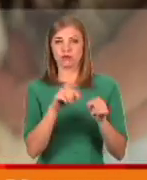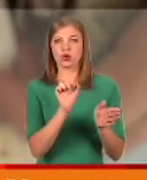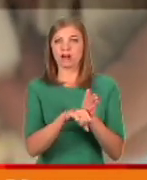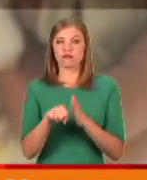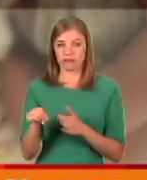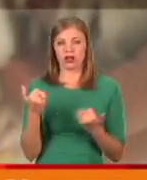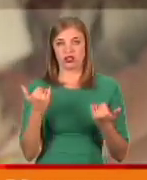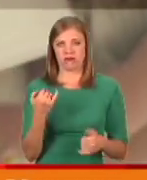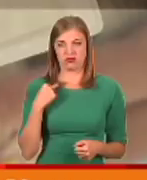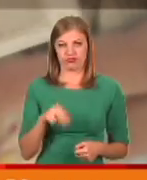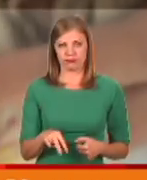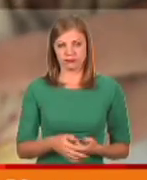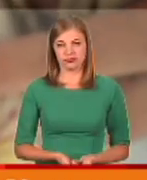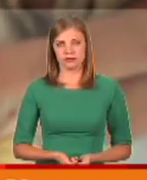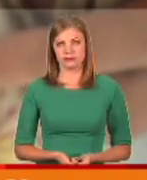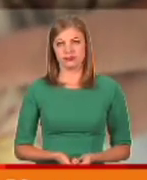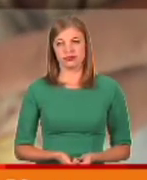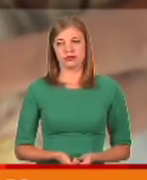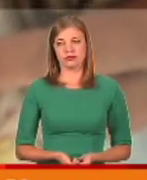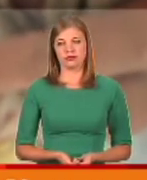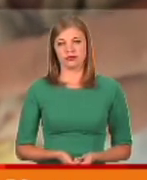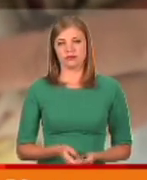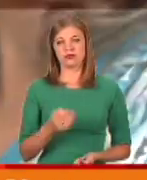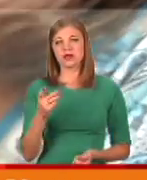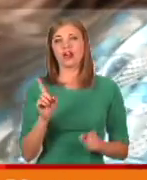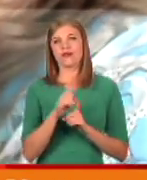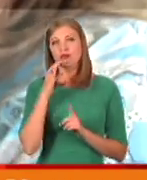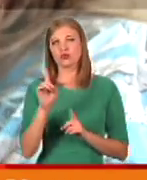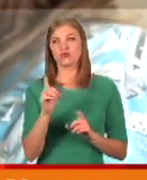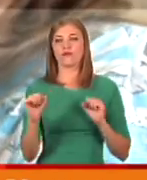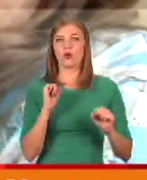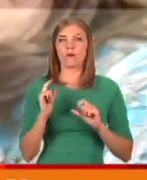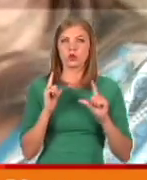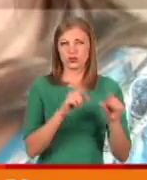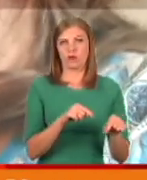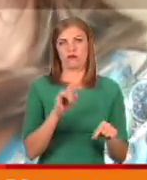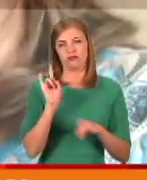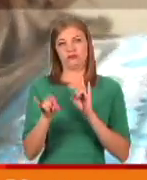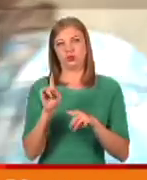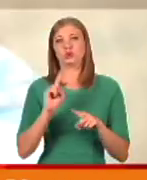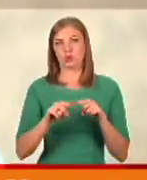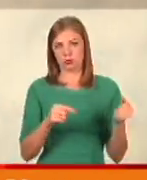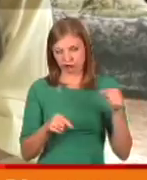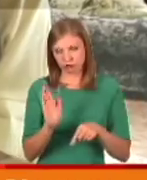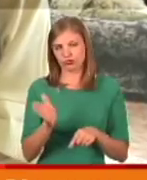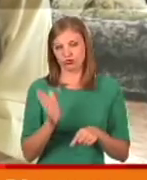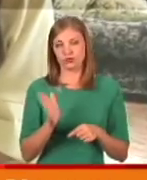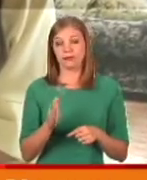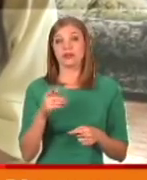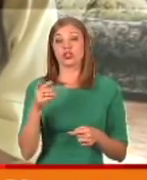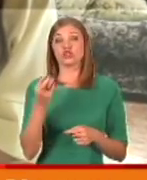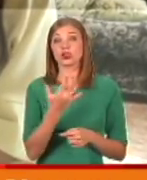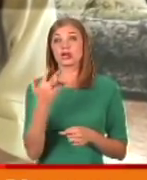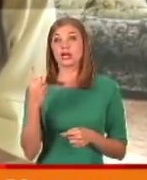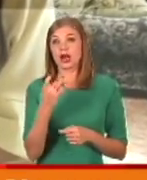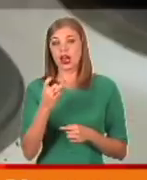тепер сидить у буцигарні. І сусіді там, в командировку, до сих пор там, в командировку поїхав, скоро приїде, говорить там. Вона ще